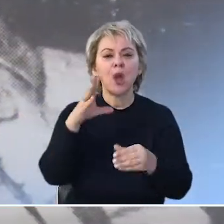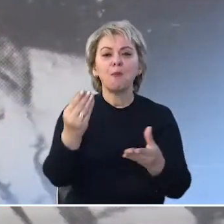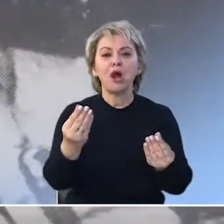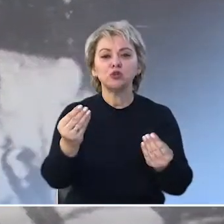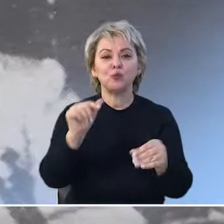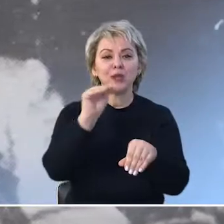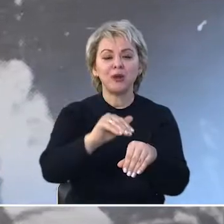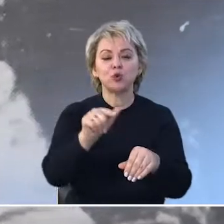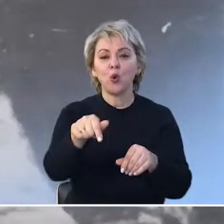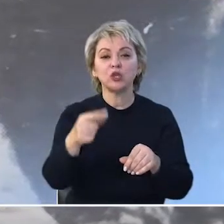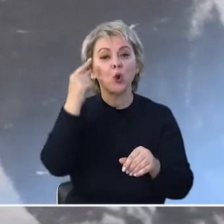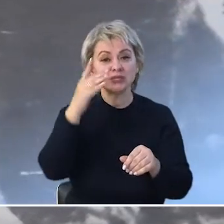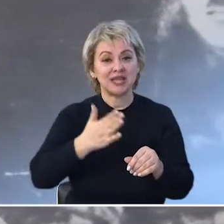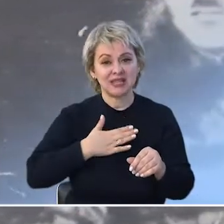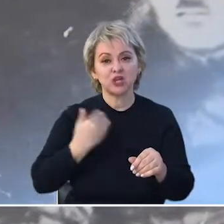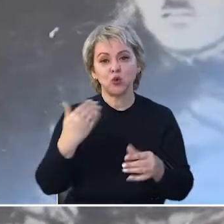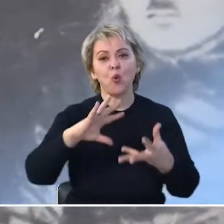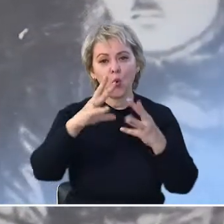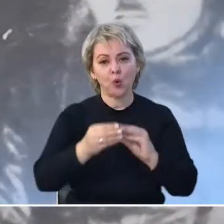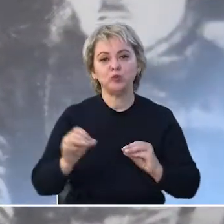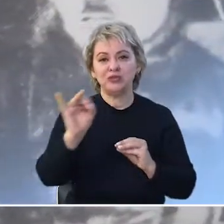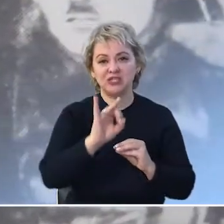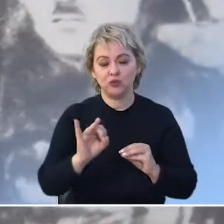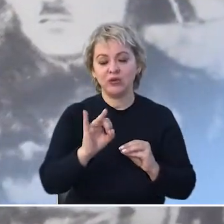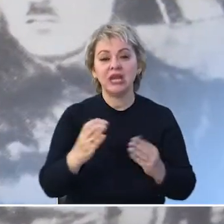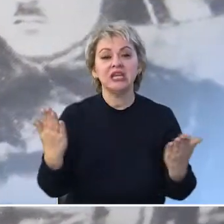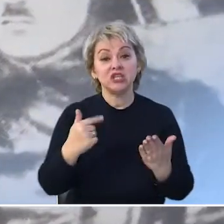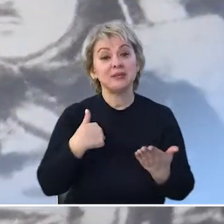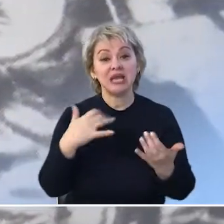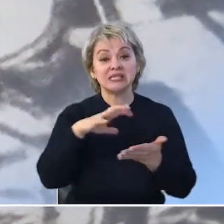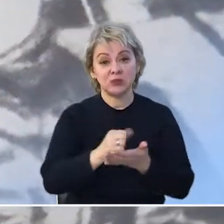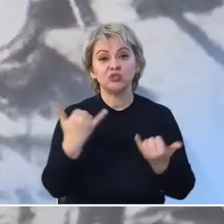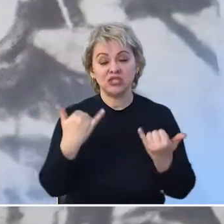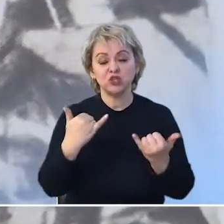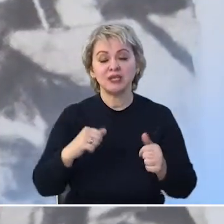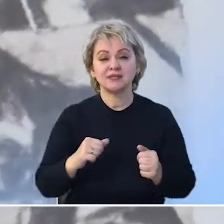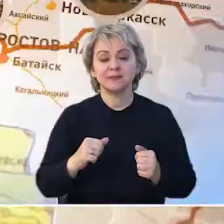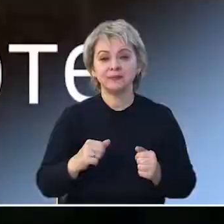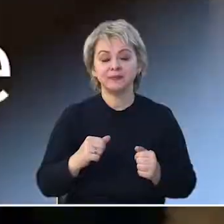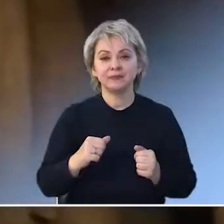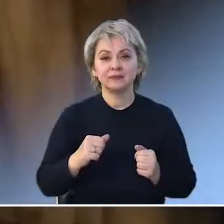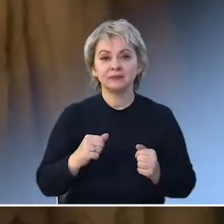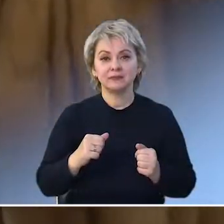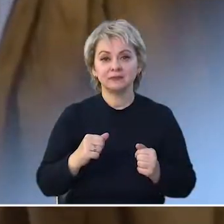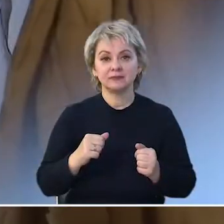их, пощупать, потрогать и узнать нашу с вами общую историю, чем я и займусь прямо сейчас.